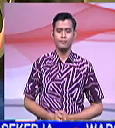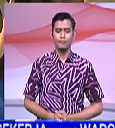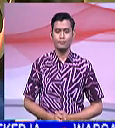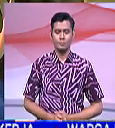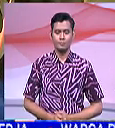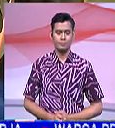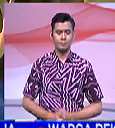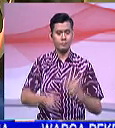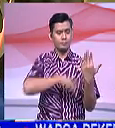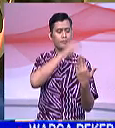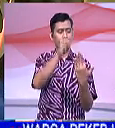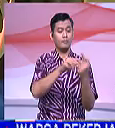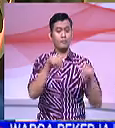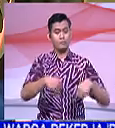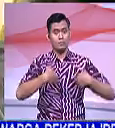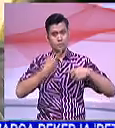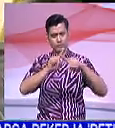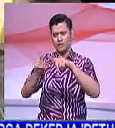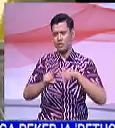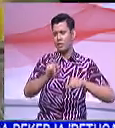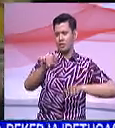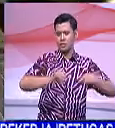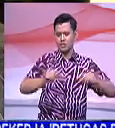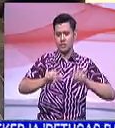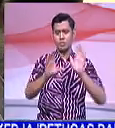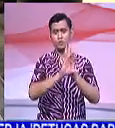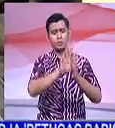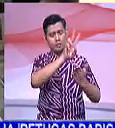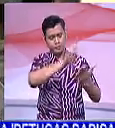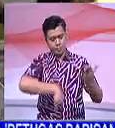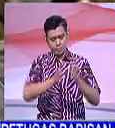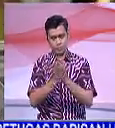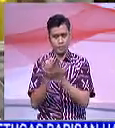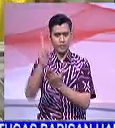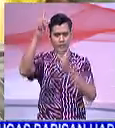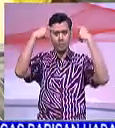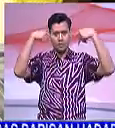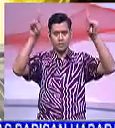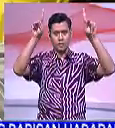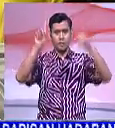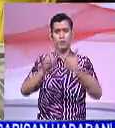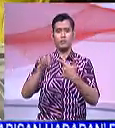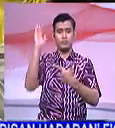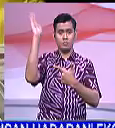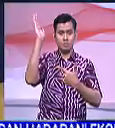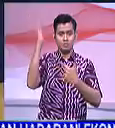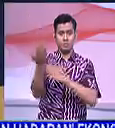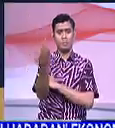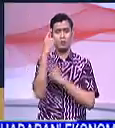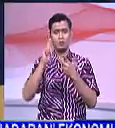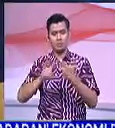bersempena program ini berbagai activity dilaksanakan termasuklah tadarus AlQuran perdana kuliah Dhuha gotong-royong